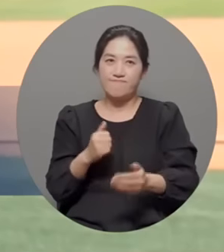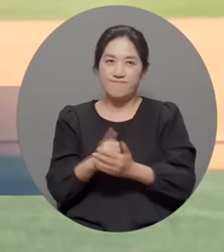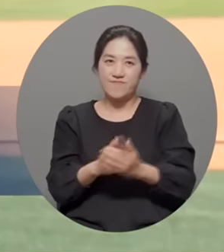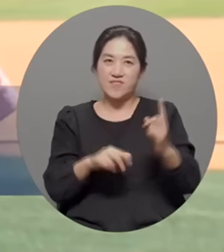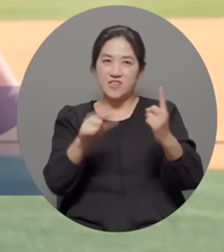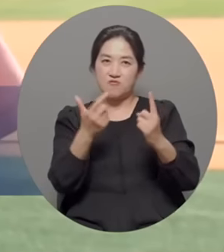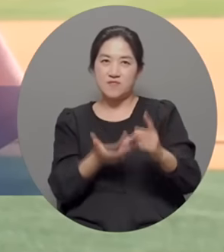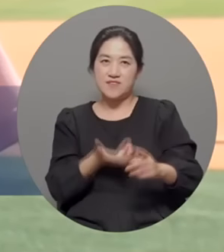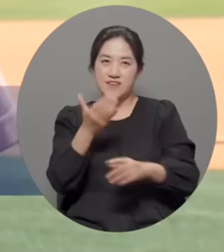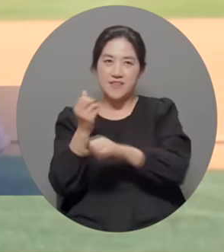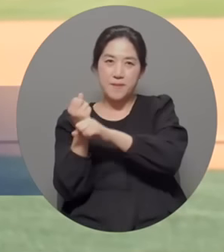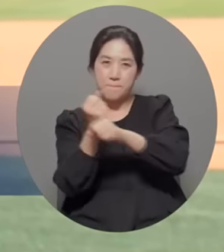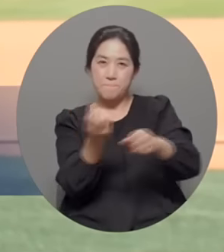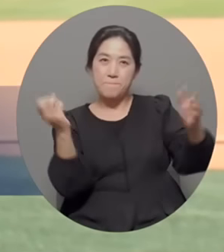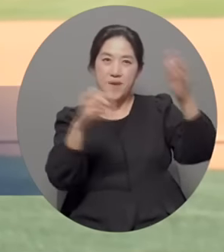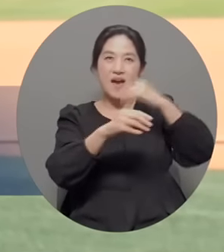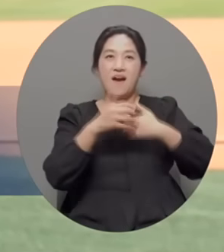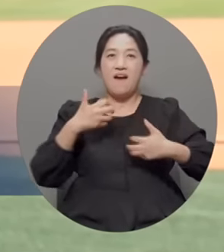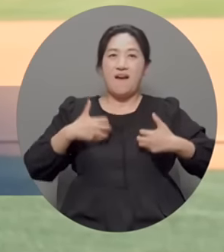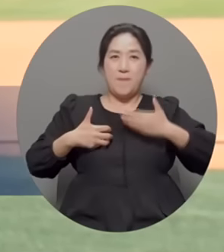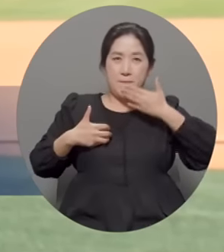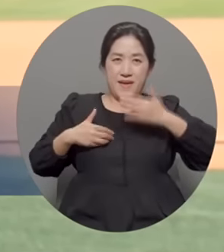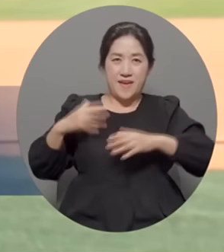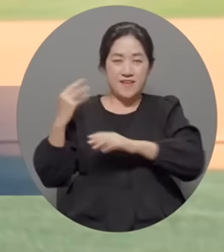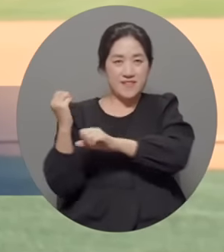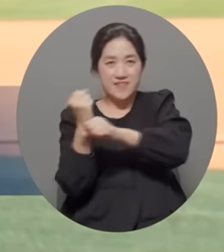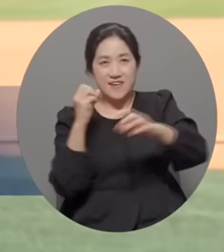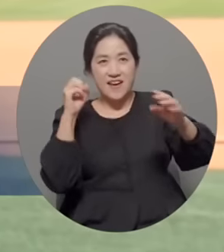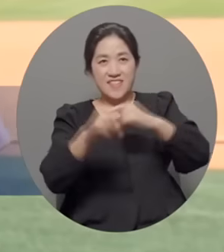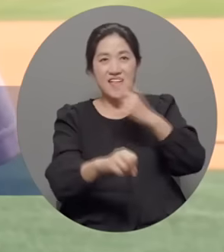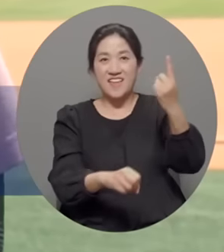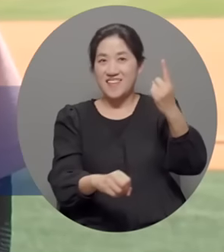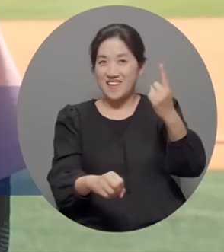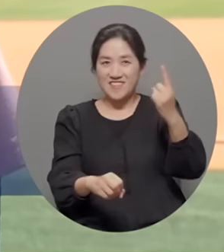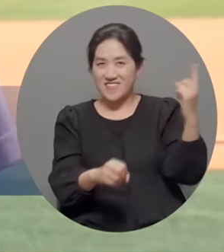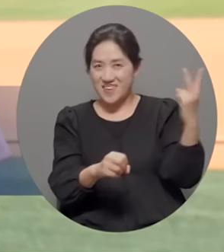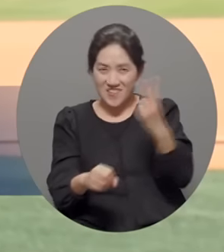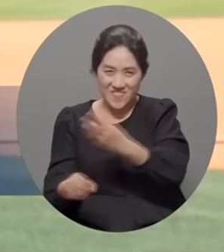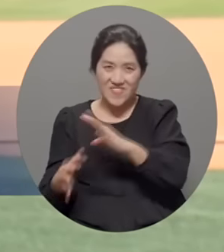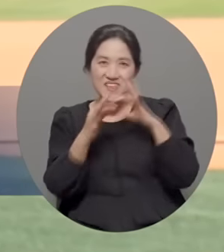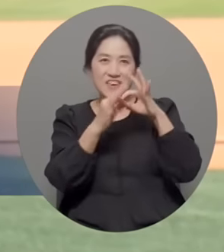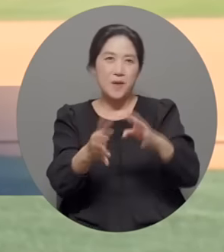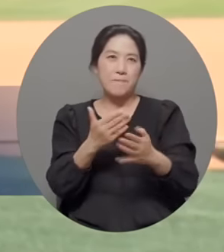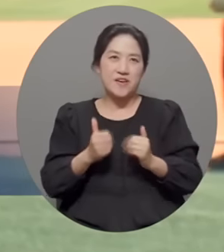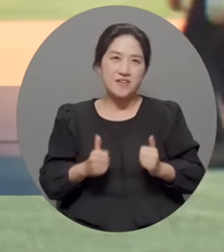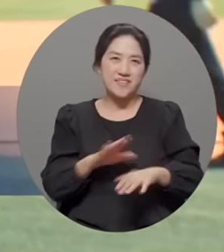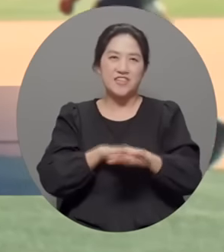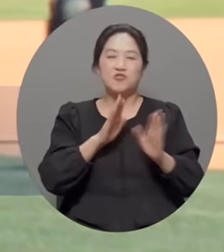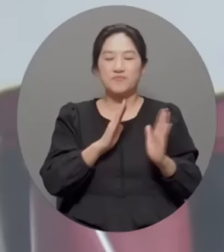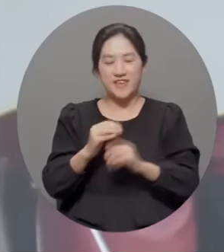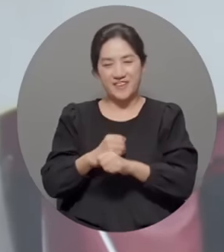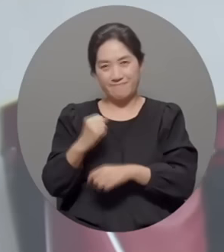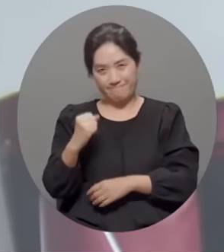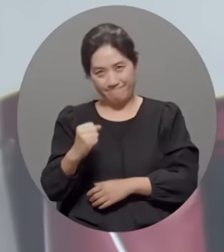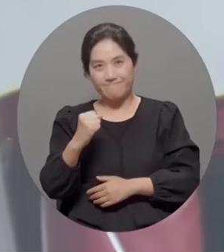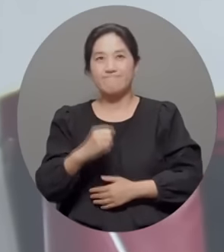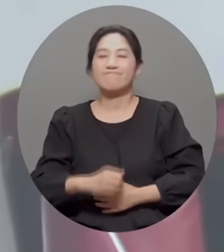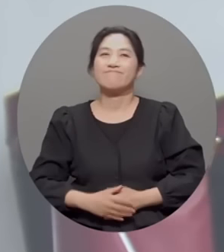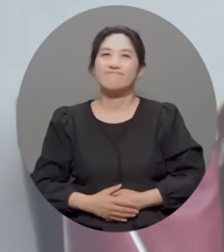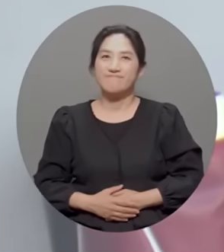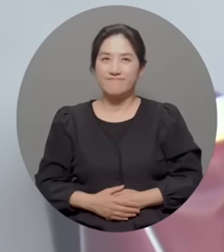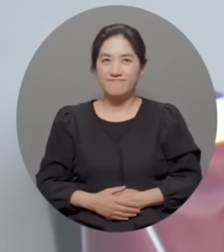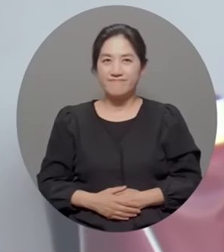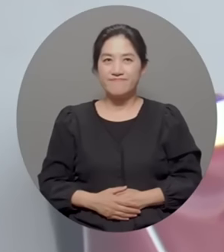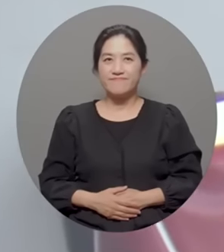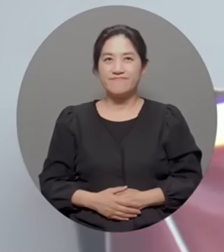치면 정말 기쁠 것 같고, 그 안타가 한계가 아니라 계속 칠 수 있게 열심히 잘 준비하겠습니다. MBC